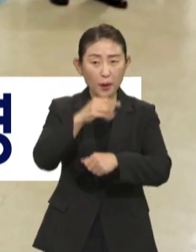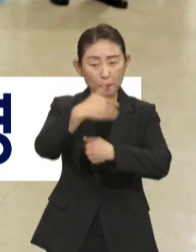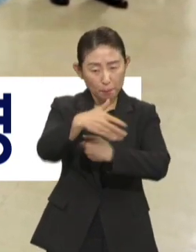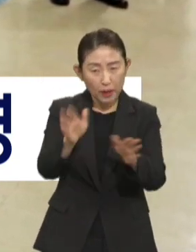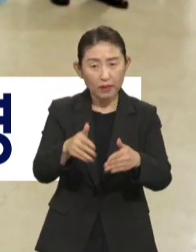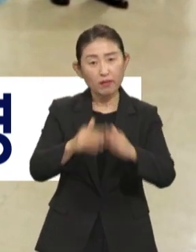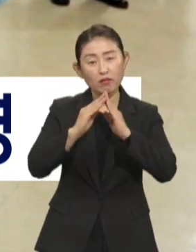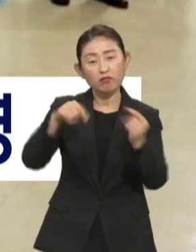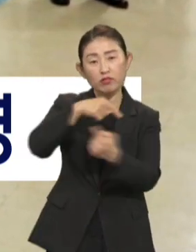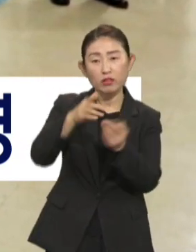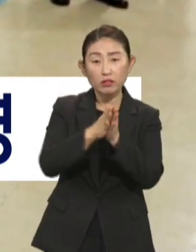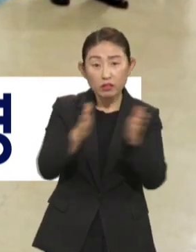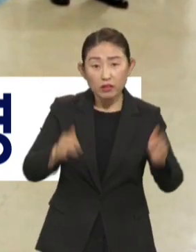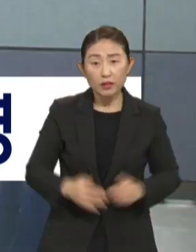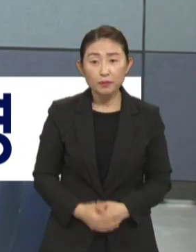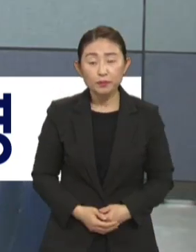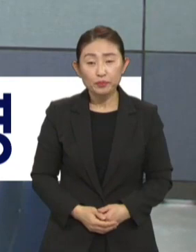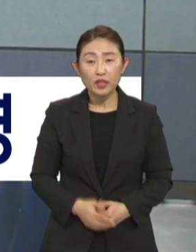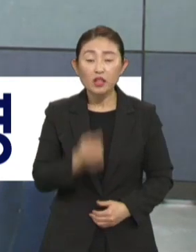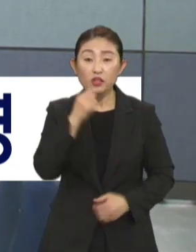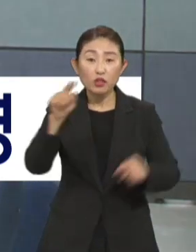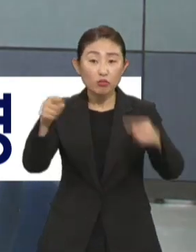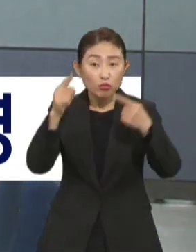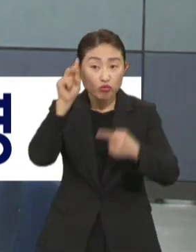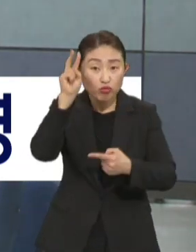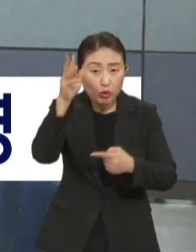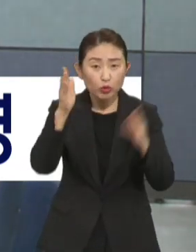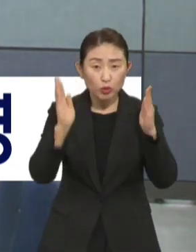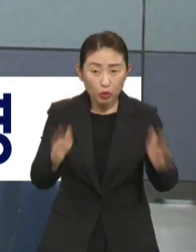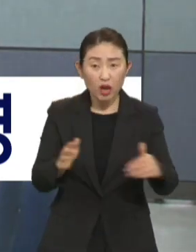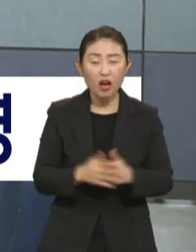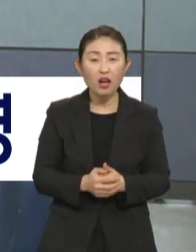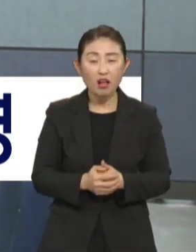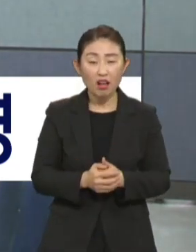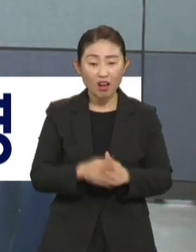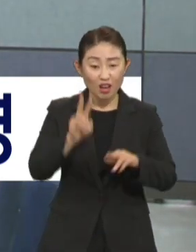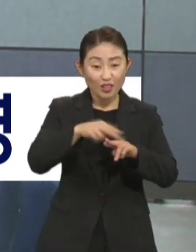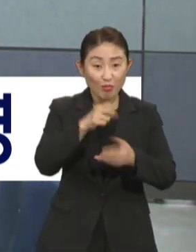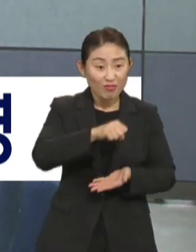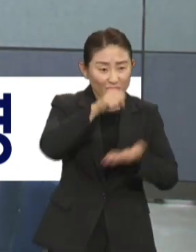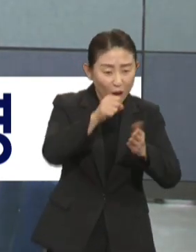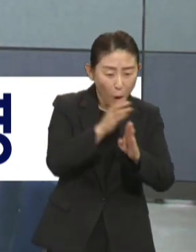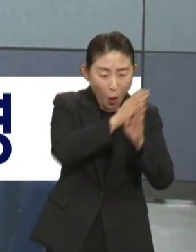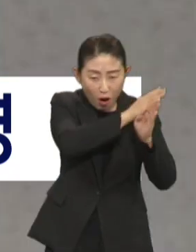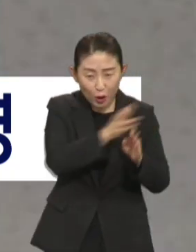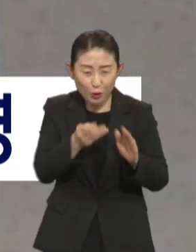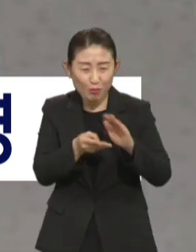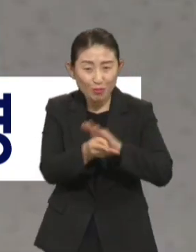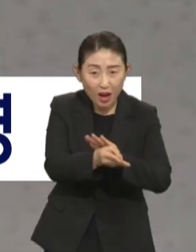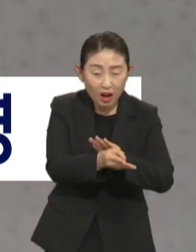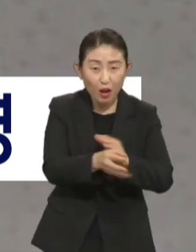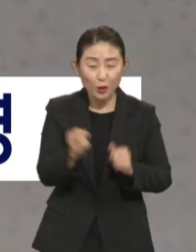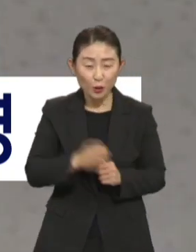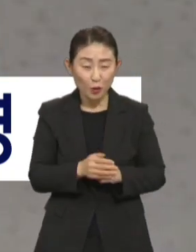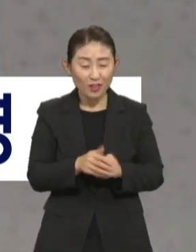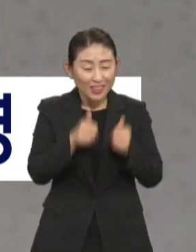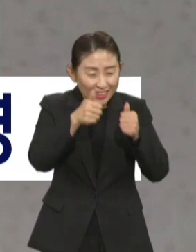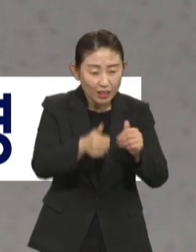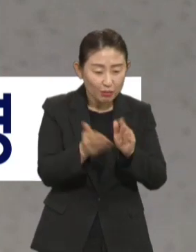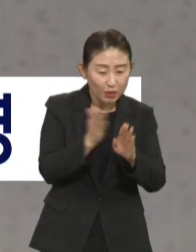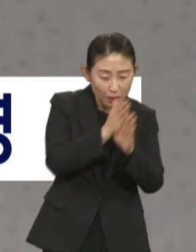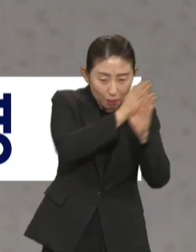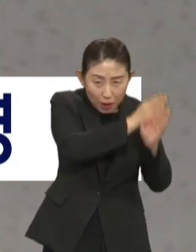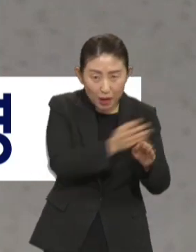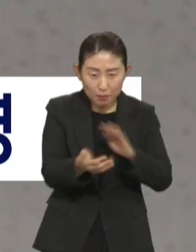들어갔습니다 상황실에 설연 설연휴를 앞두고 명절 선물에 행제한 금품 수수나 명절 인사 명목의 사전